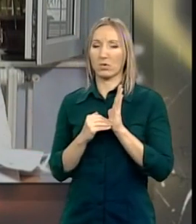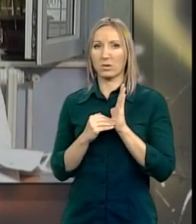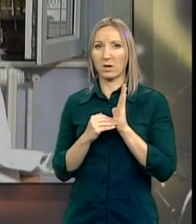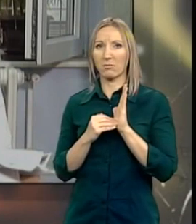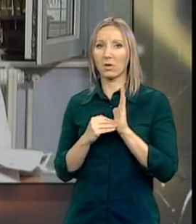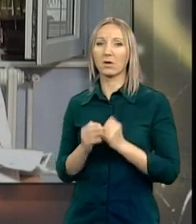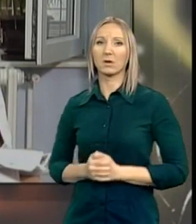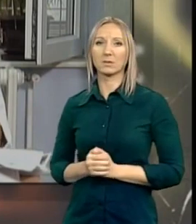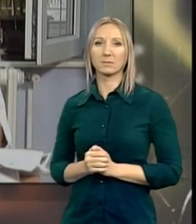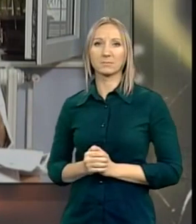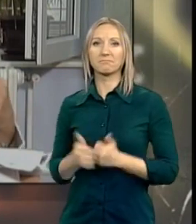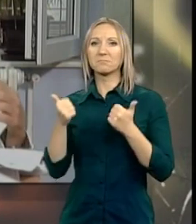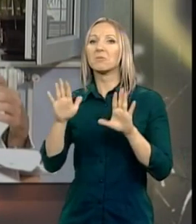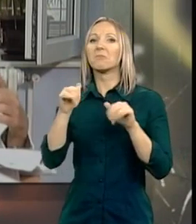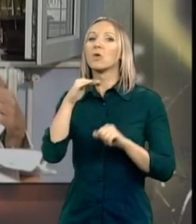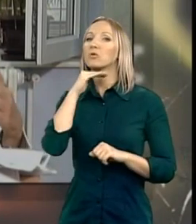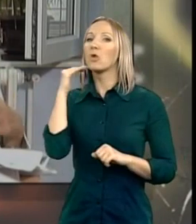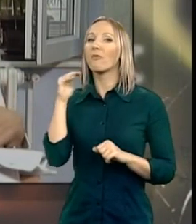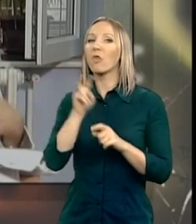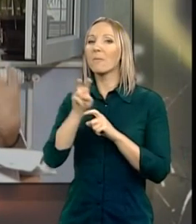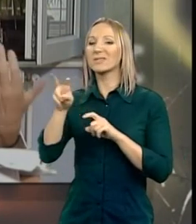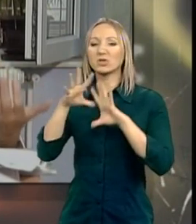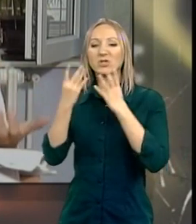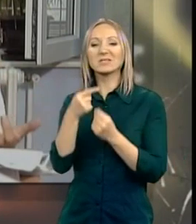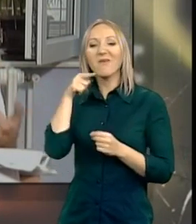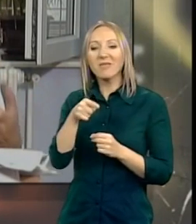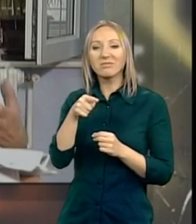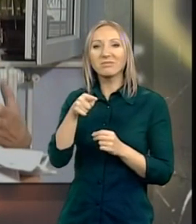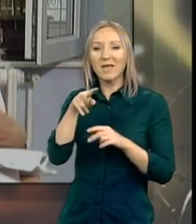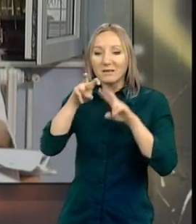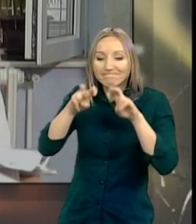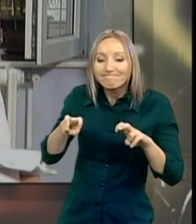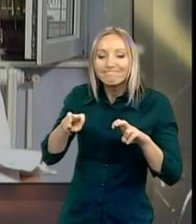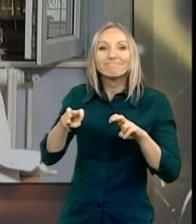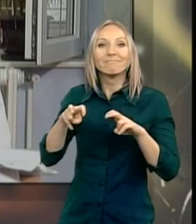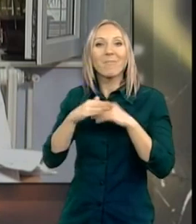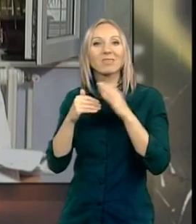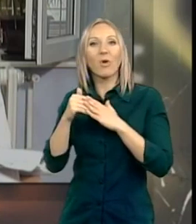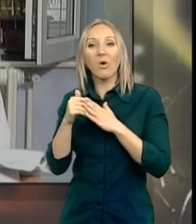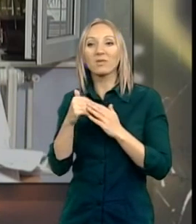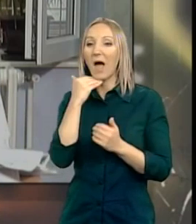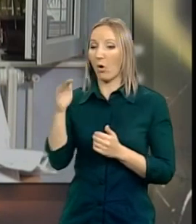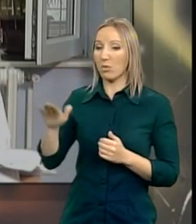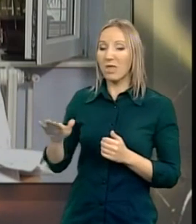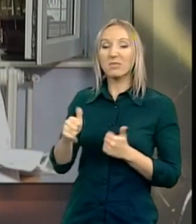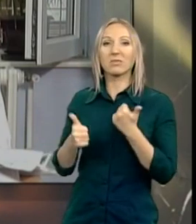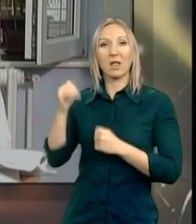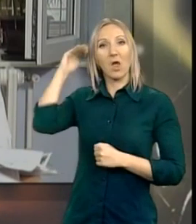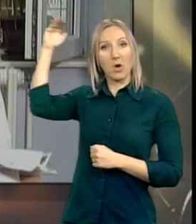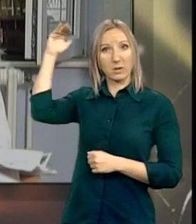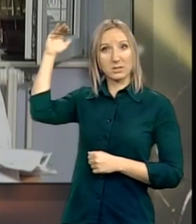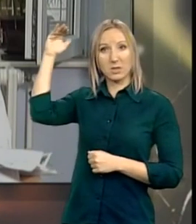Sada je možda dovoljno preskočiti sve te dijagnostičke metode, ukoliko nam dete ili odrasla